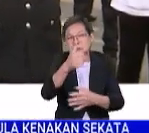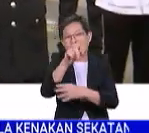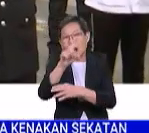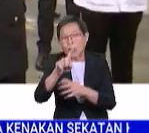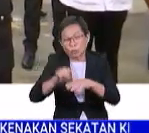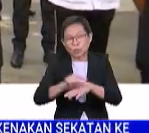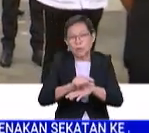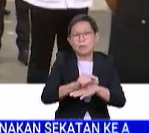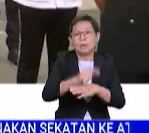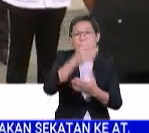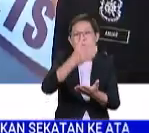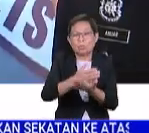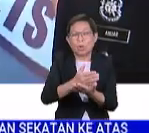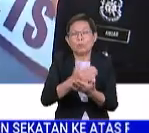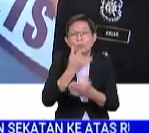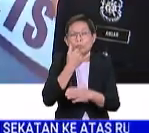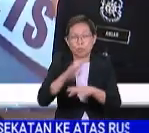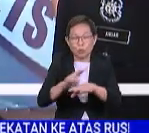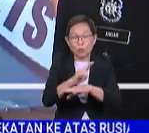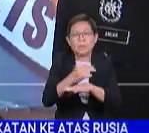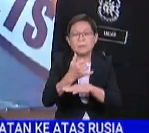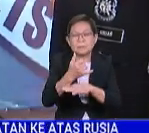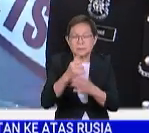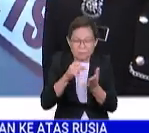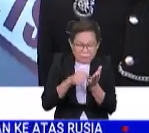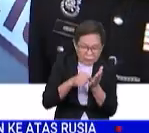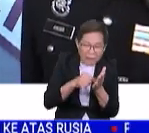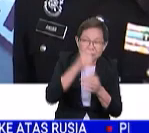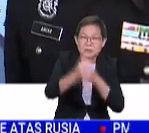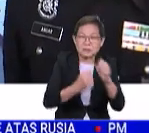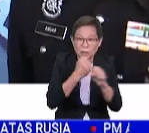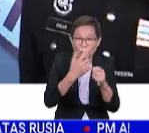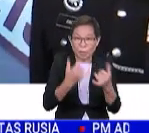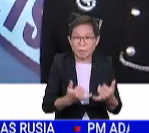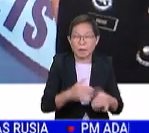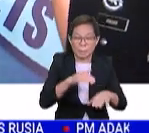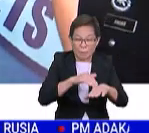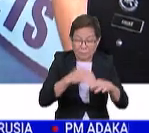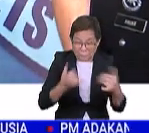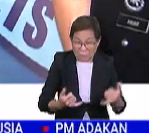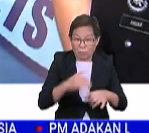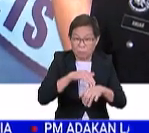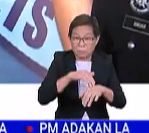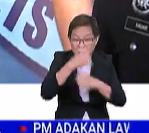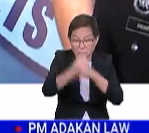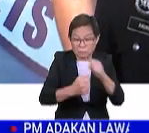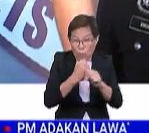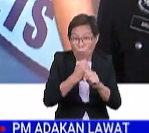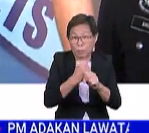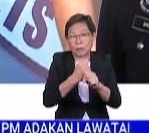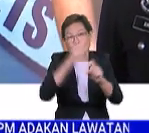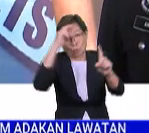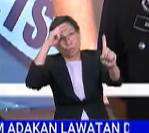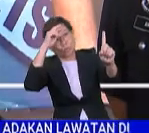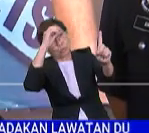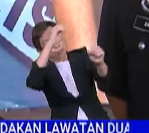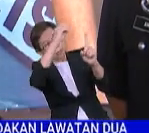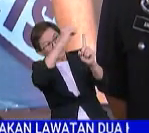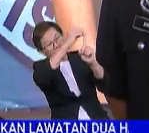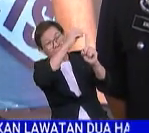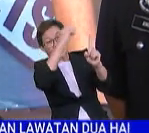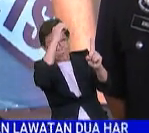dadah mulai tahun ini. So, pada tahun ini, kita punya visi adalah untuk pastikan kita